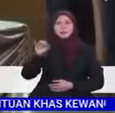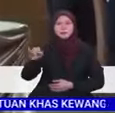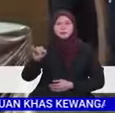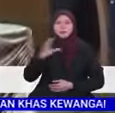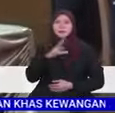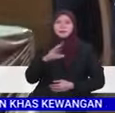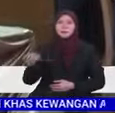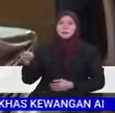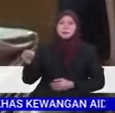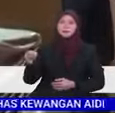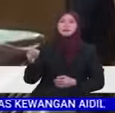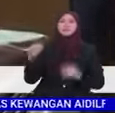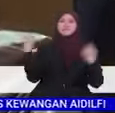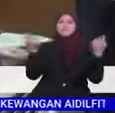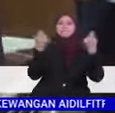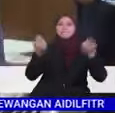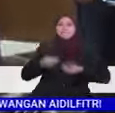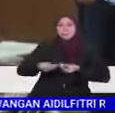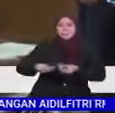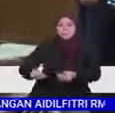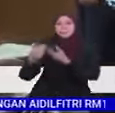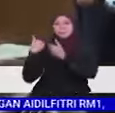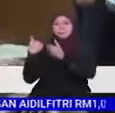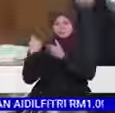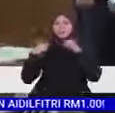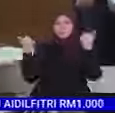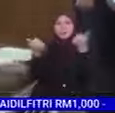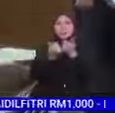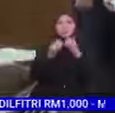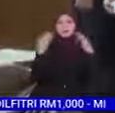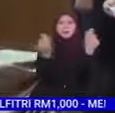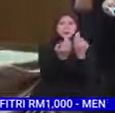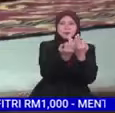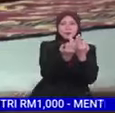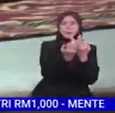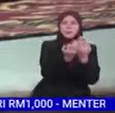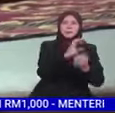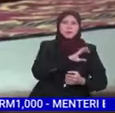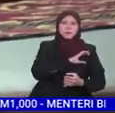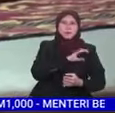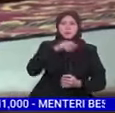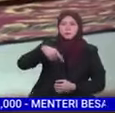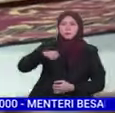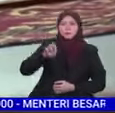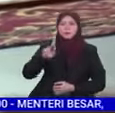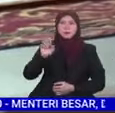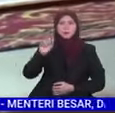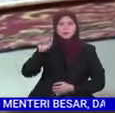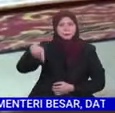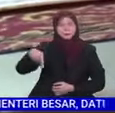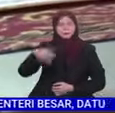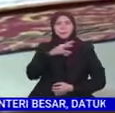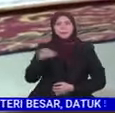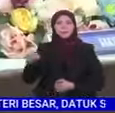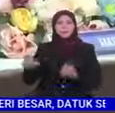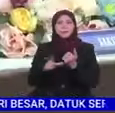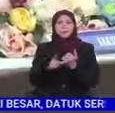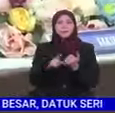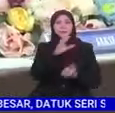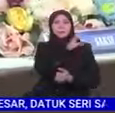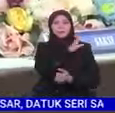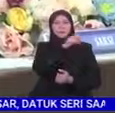turut berlangsung upacara serah tugas pengerusi persatuan keluarga police perkap.com ten Sarawak yang diserahkan oleh pemangku